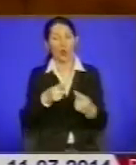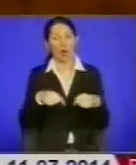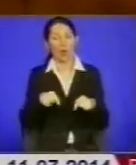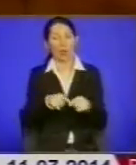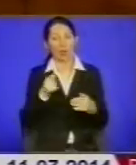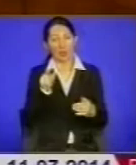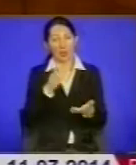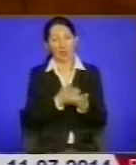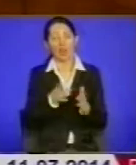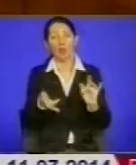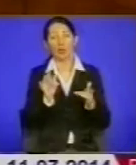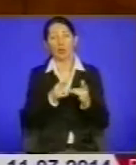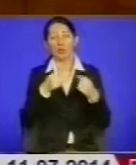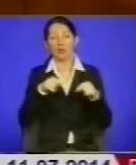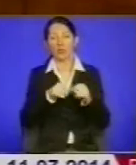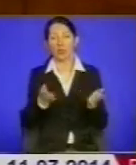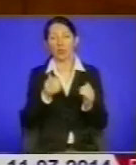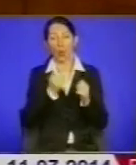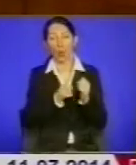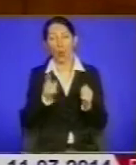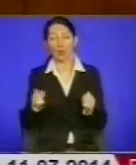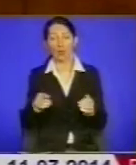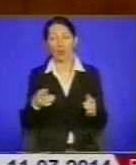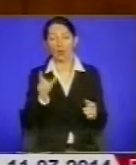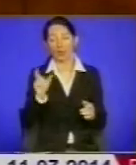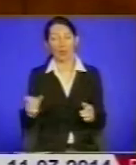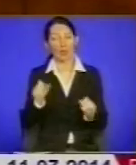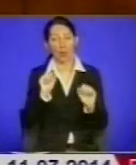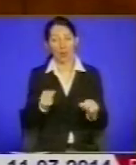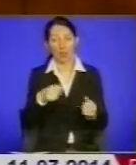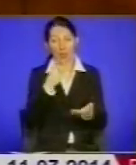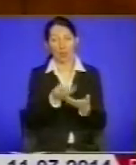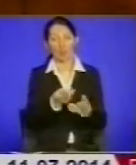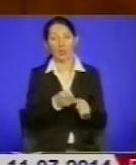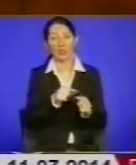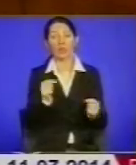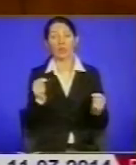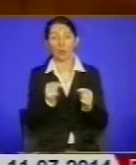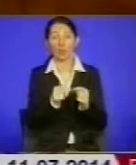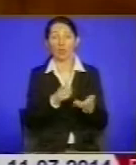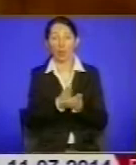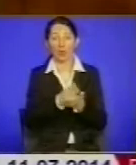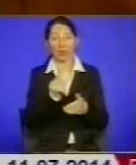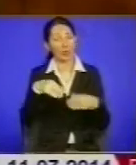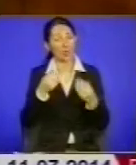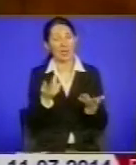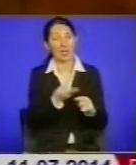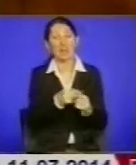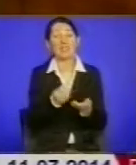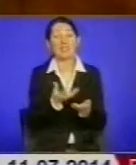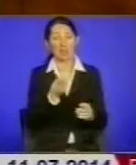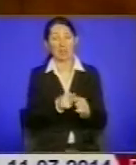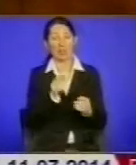система, де кожен пацієнт може побачити, які конкретні медичні послуги йому надали, яка ціна за ті конкретні послуги, тобто він має